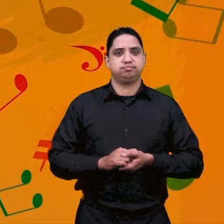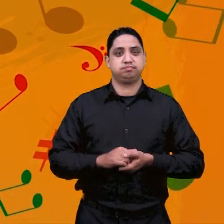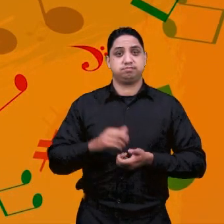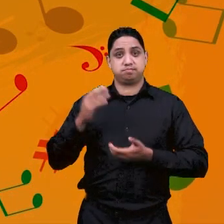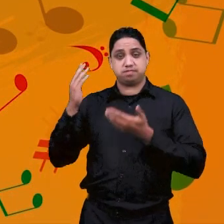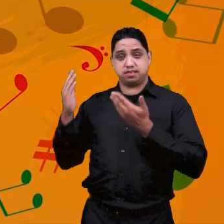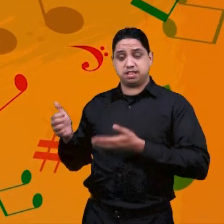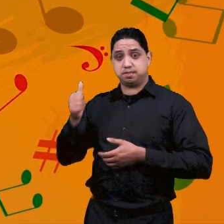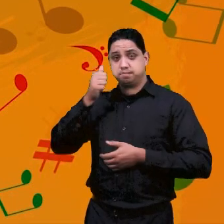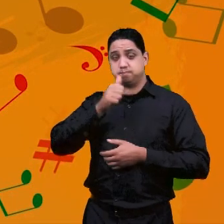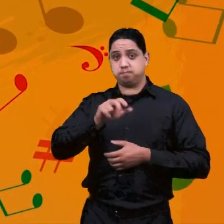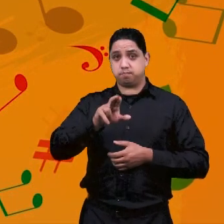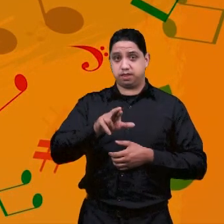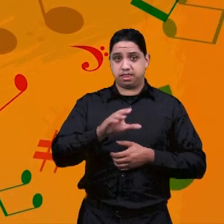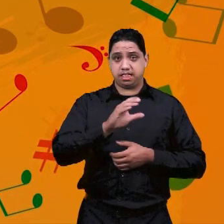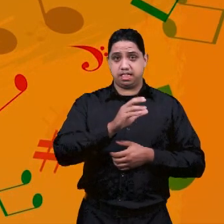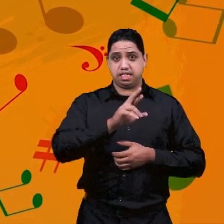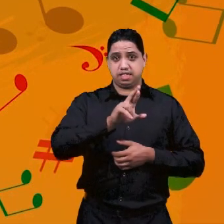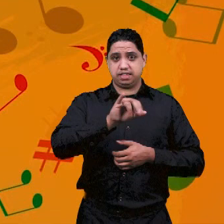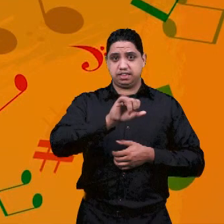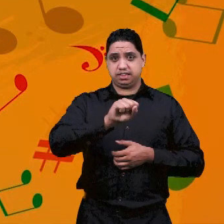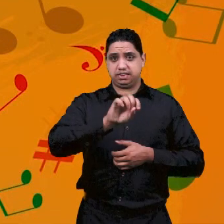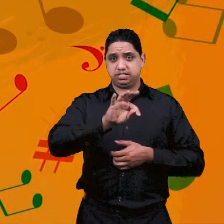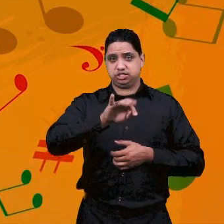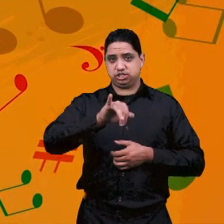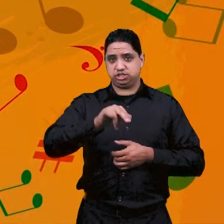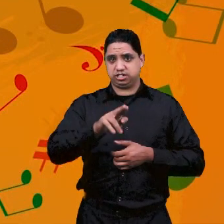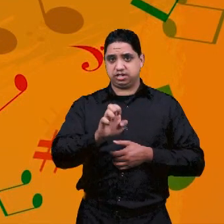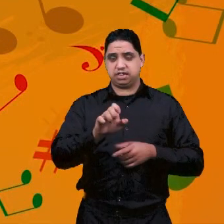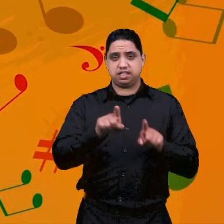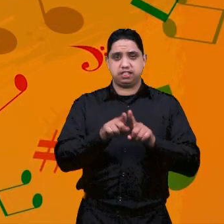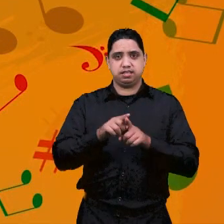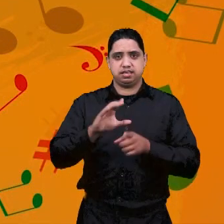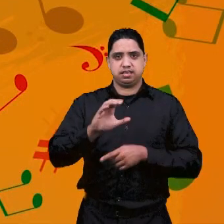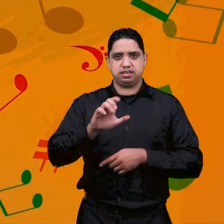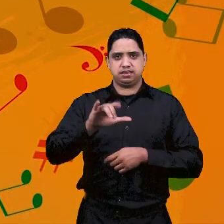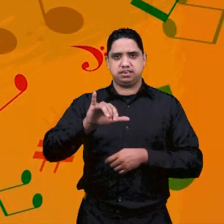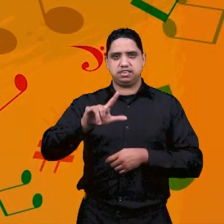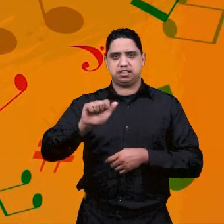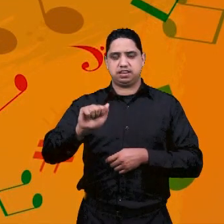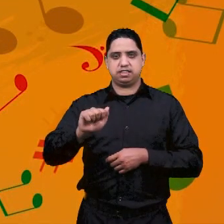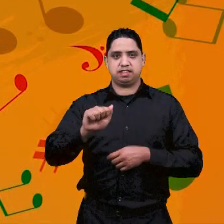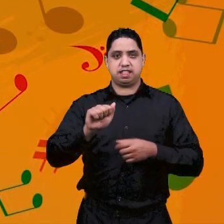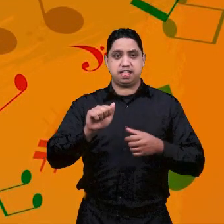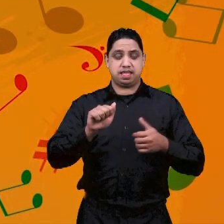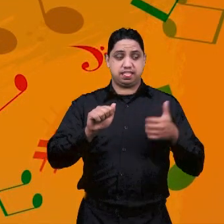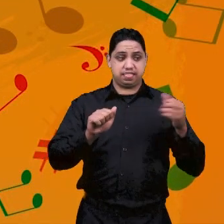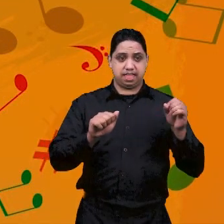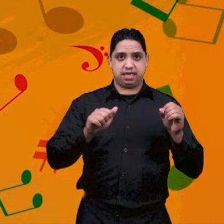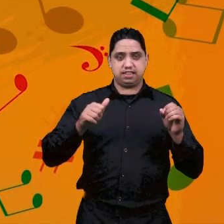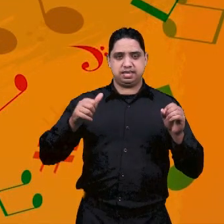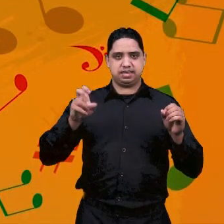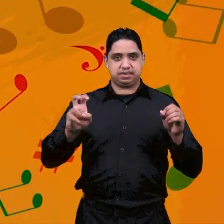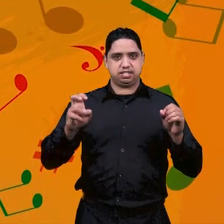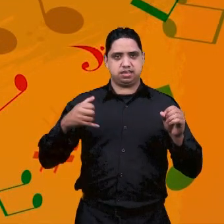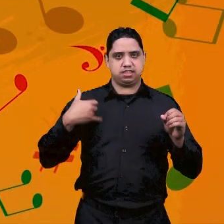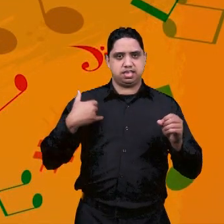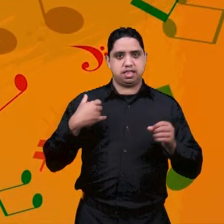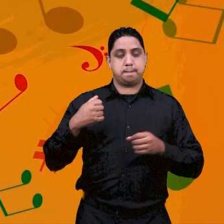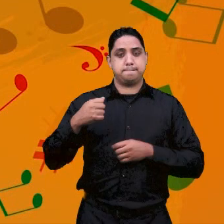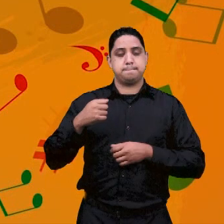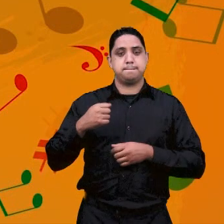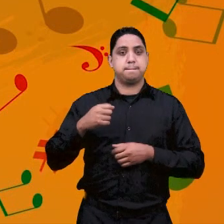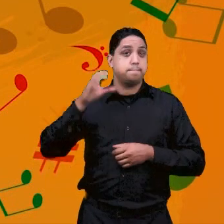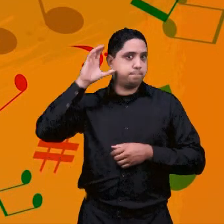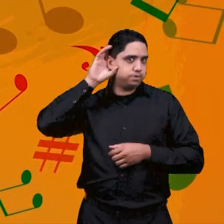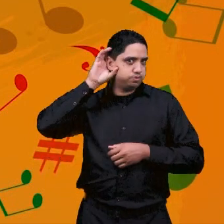Essas são as irmãs de Celles-là, Jesus. ce sont les sœurs Cristina et Cecilia de 10 ans et 5 ans, Sinop, Mato Grosso.